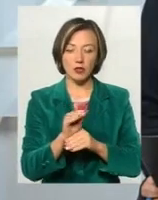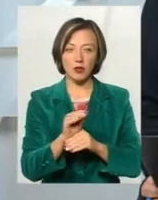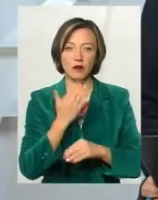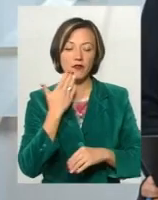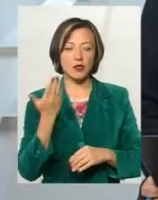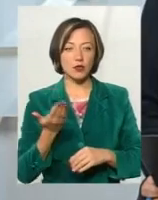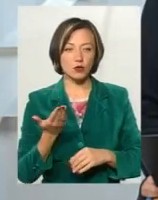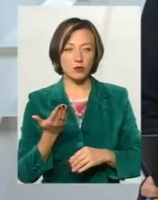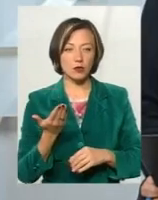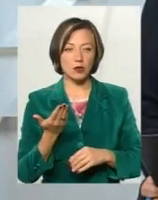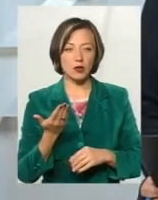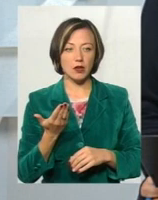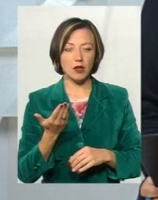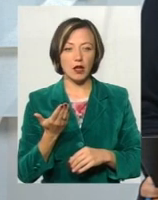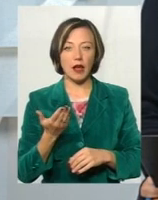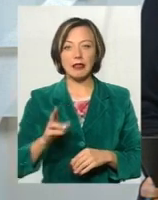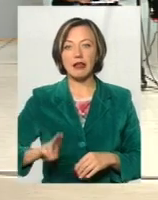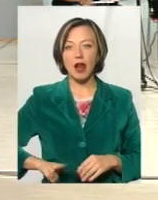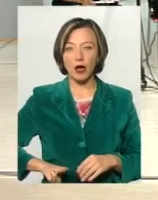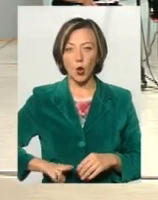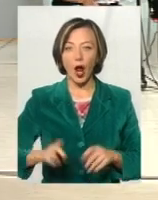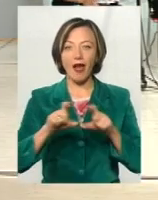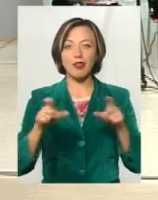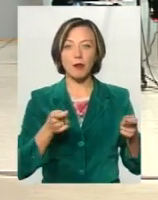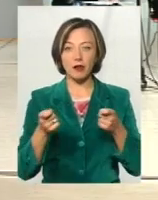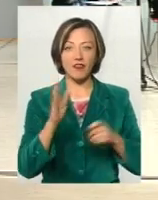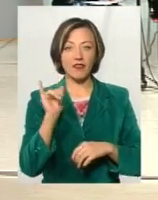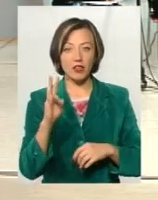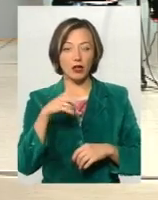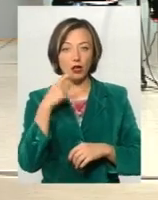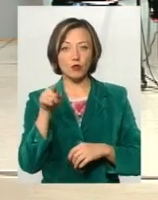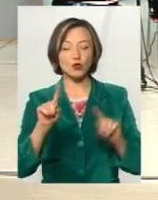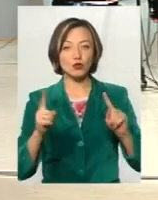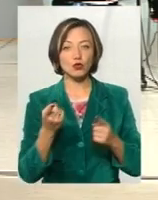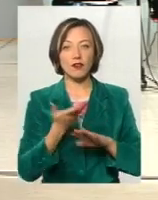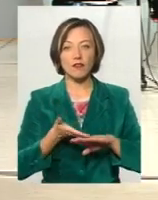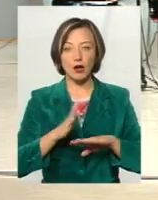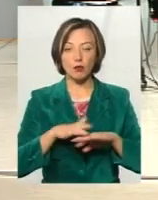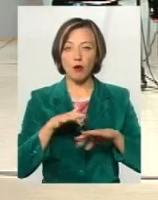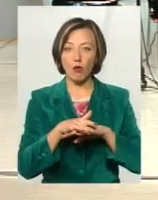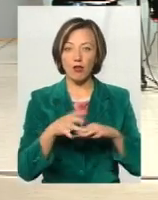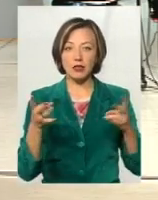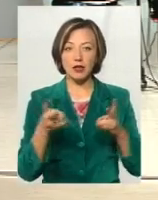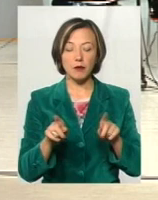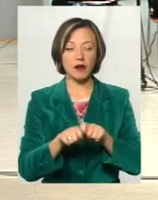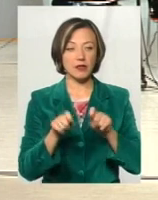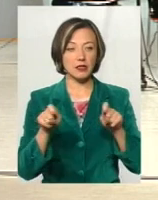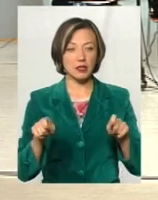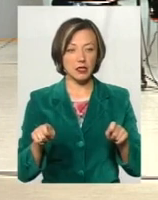виступ директора департаменту. От. Якщо він каже, що йому дуже важко порахувати, то треба відкрити